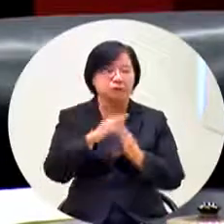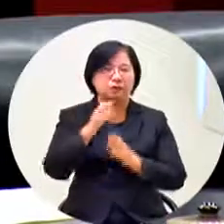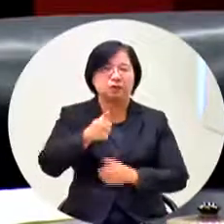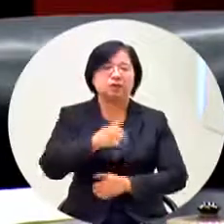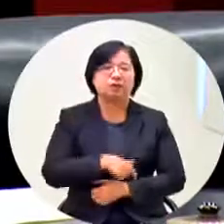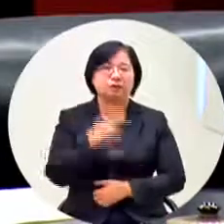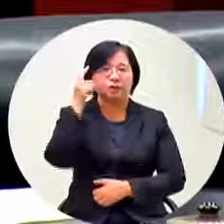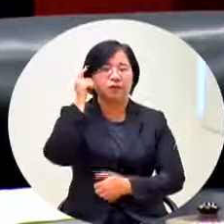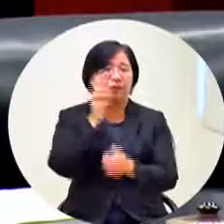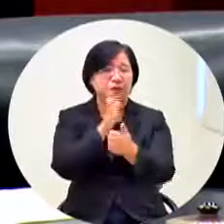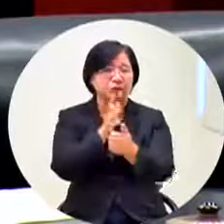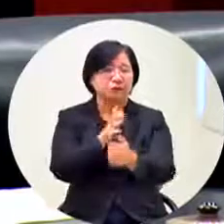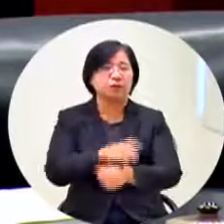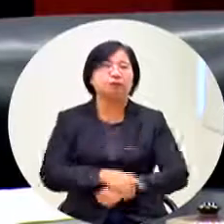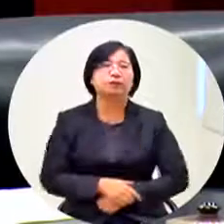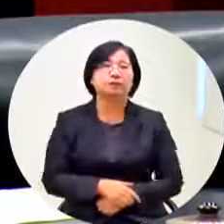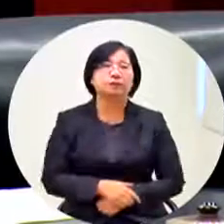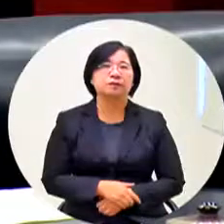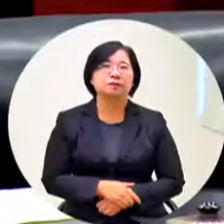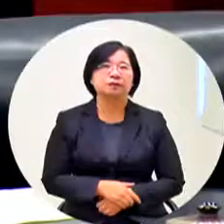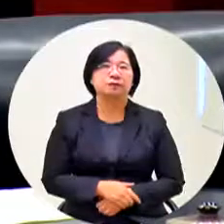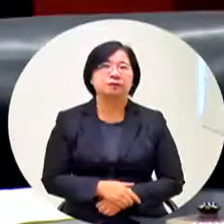我想要请问一下